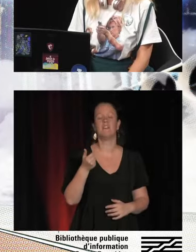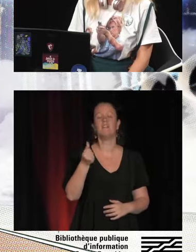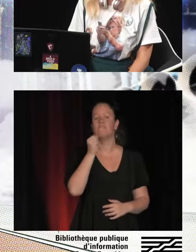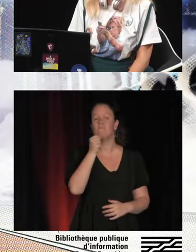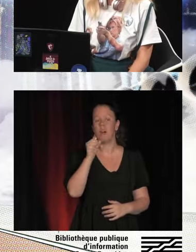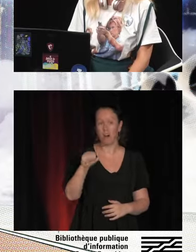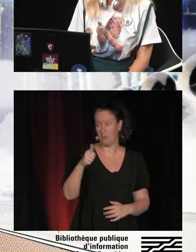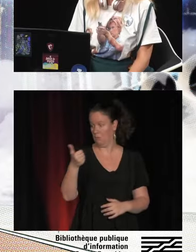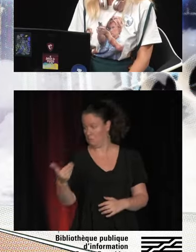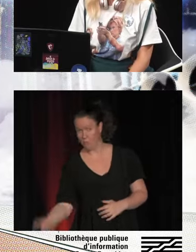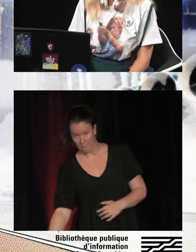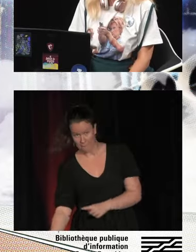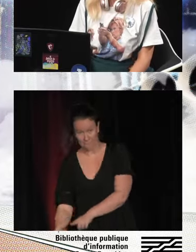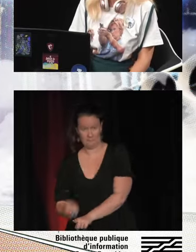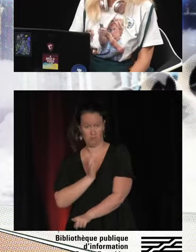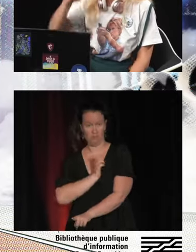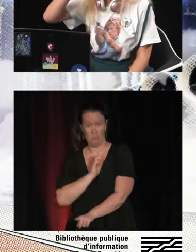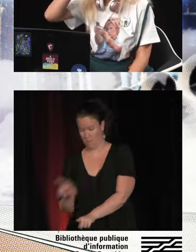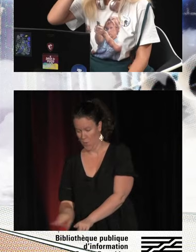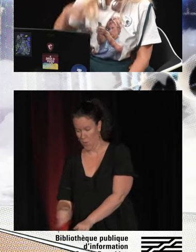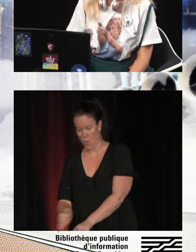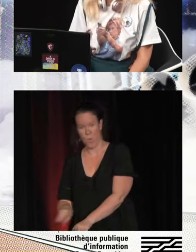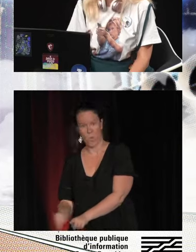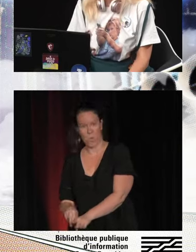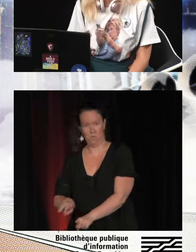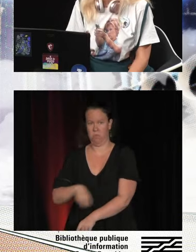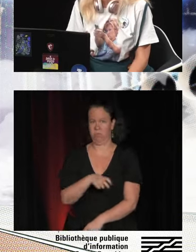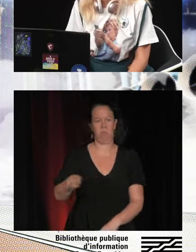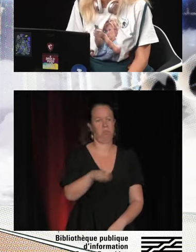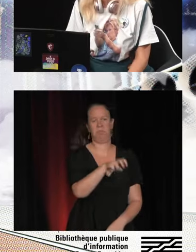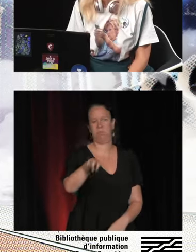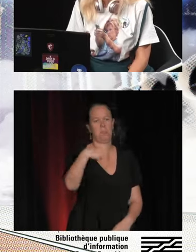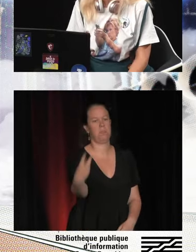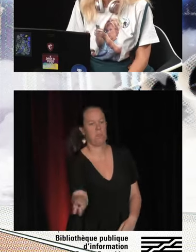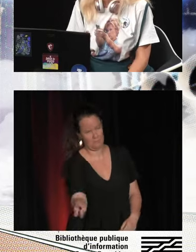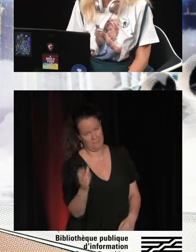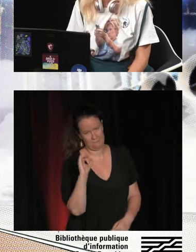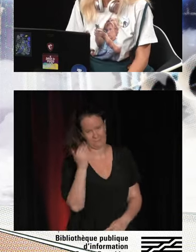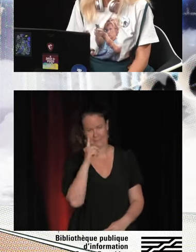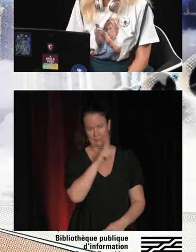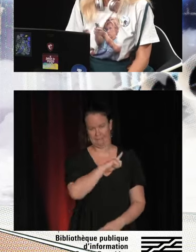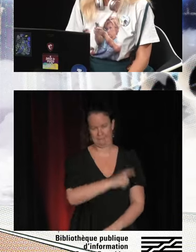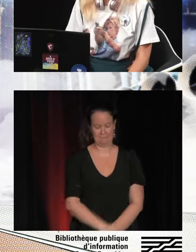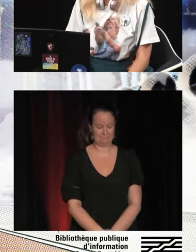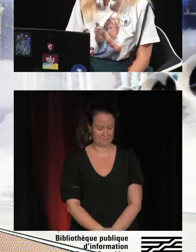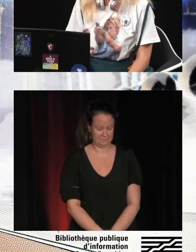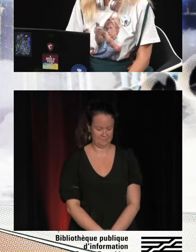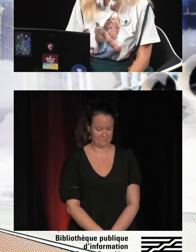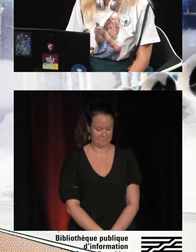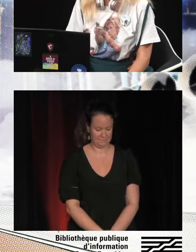aussi, sauf que ça se passe mal et qu'il a trébuché et qu'il faut aller le chercher.